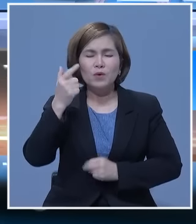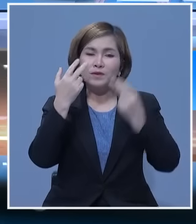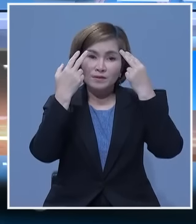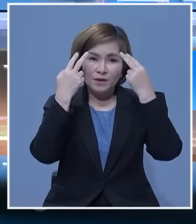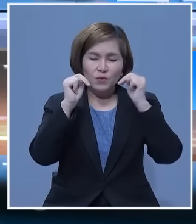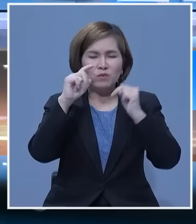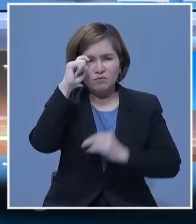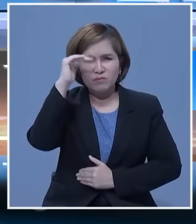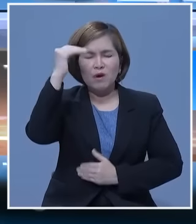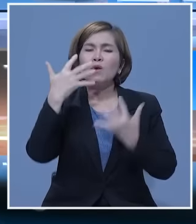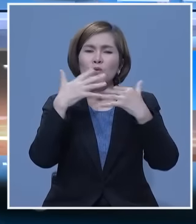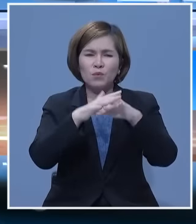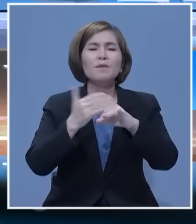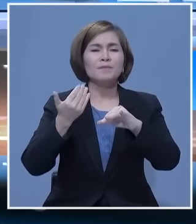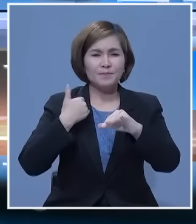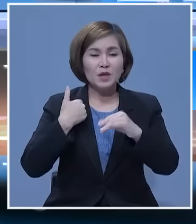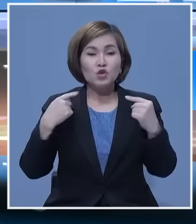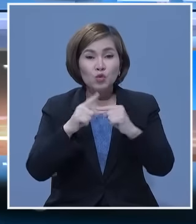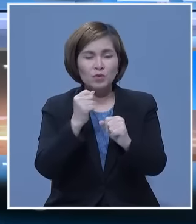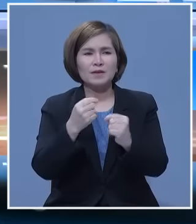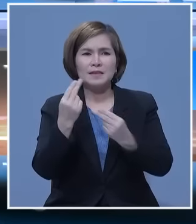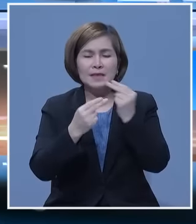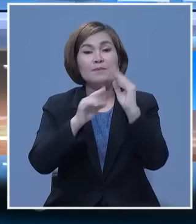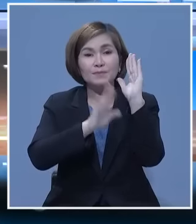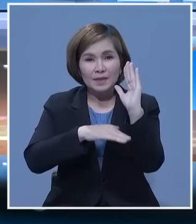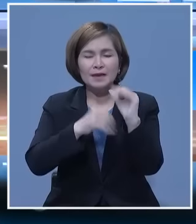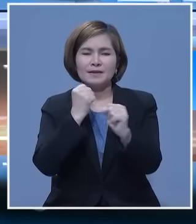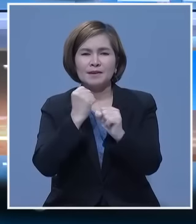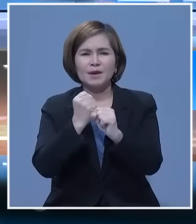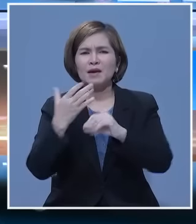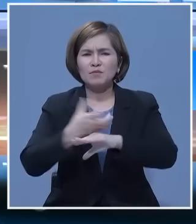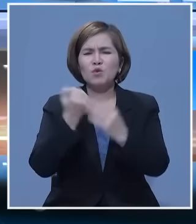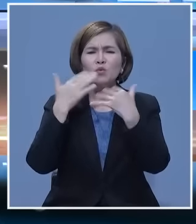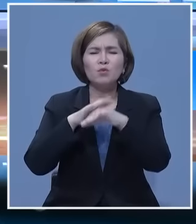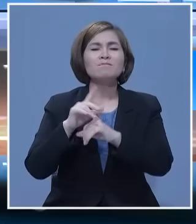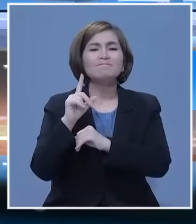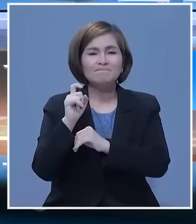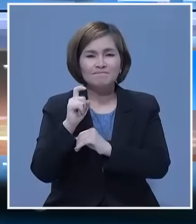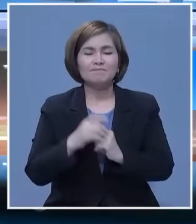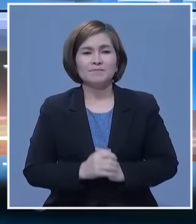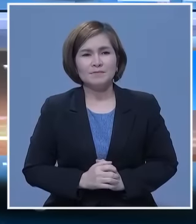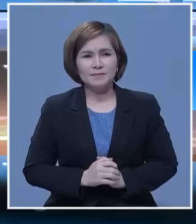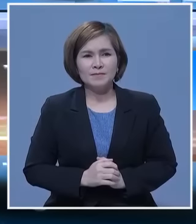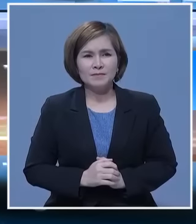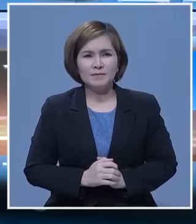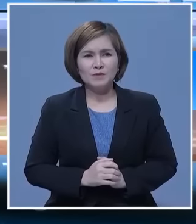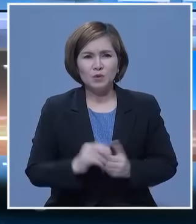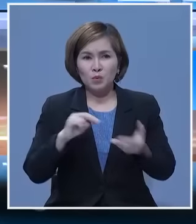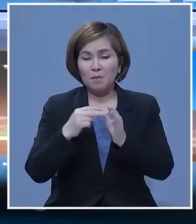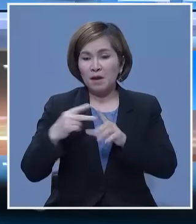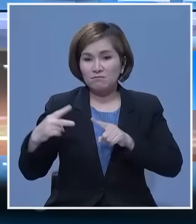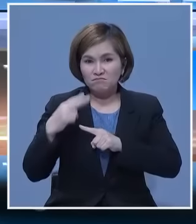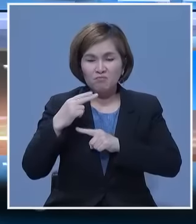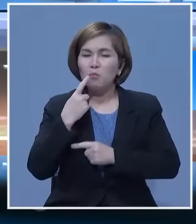ใต้บอกว่านอกจากเรื่องของงานการเมืองที่ไม่สามารถร่วมงานคือใช้คำว่ายุติบทบาทนะคะไม่ใช่คำว่าตัดขาด